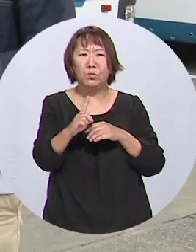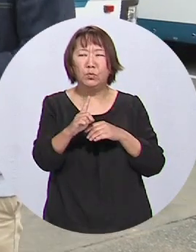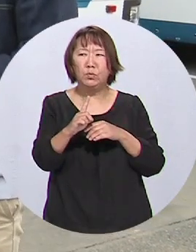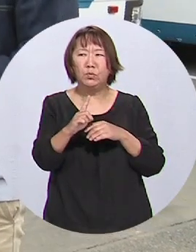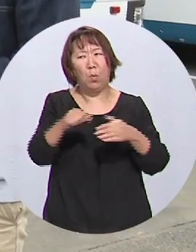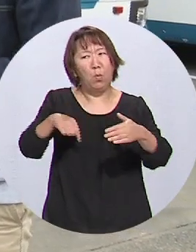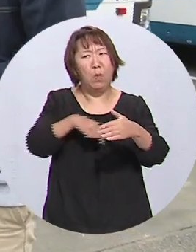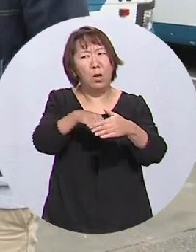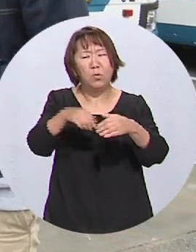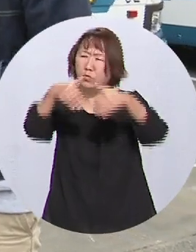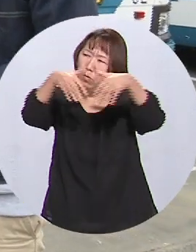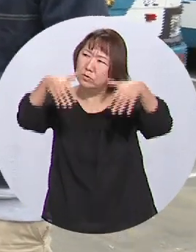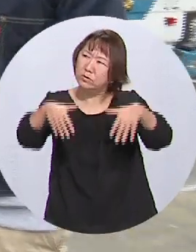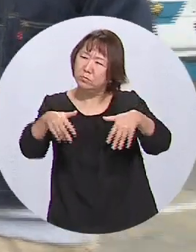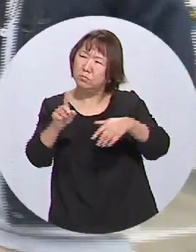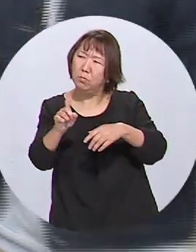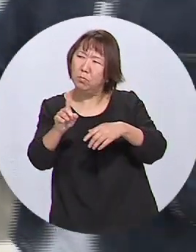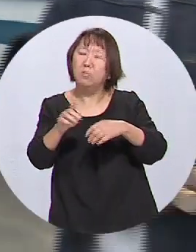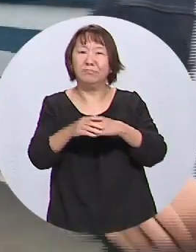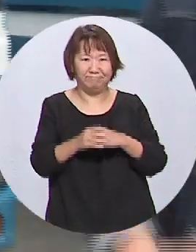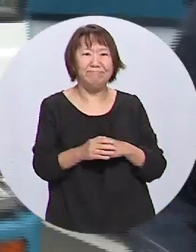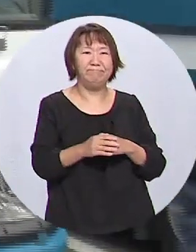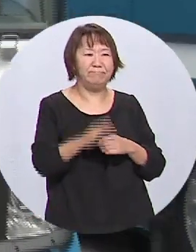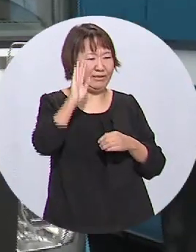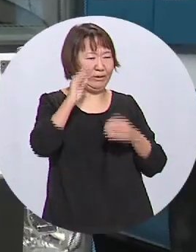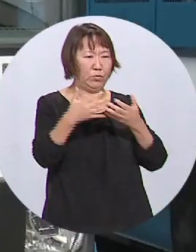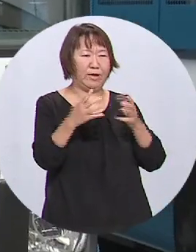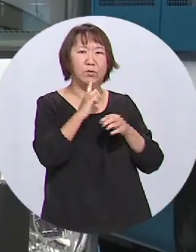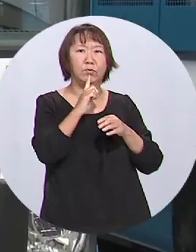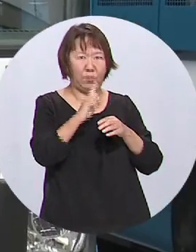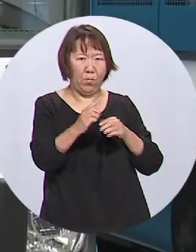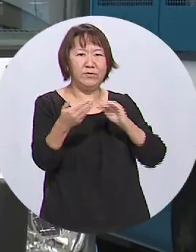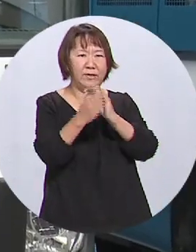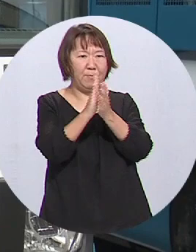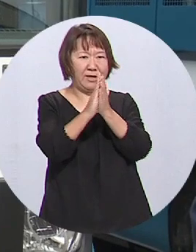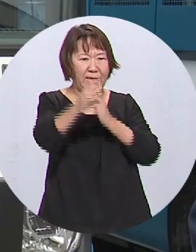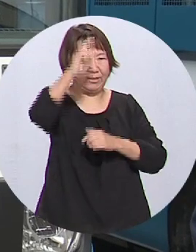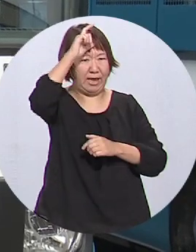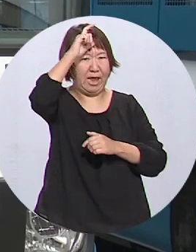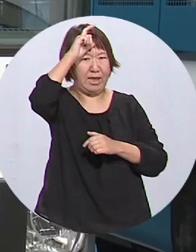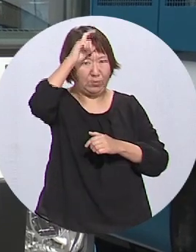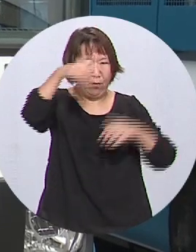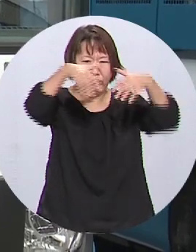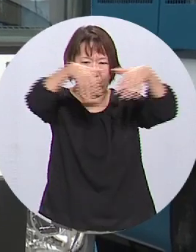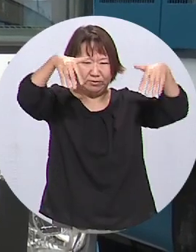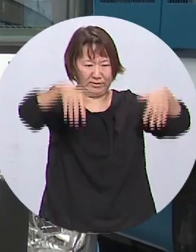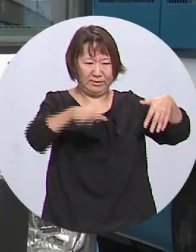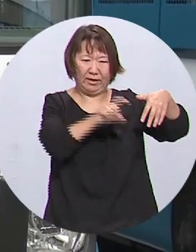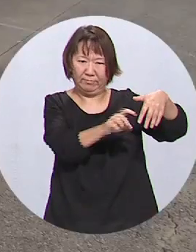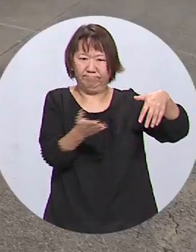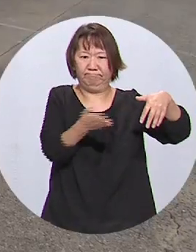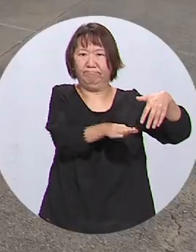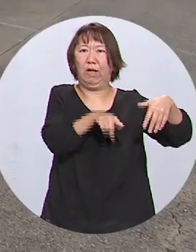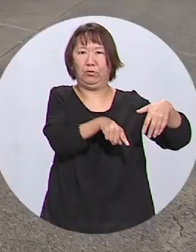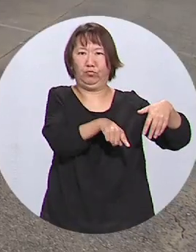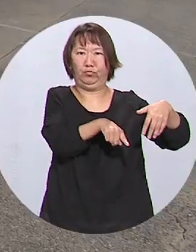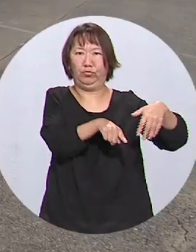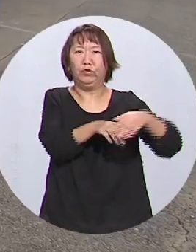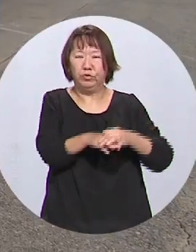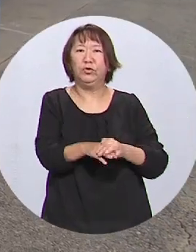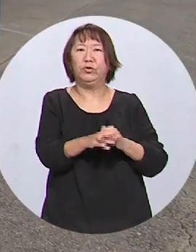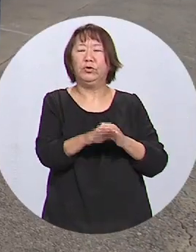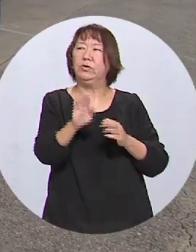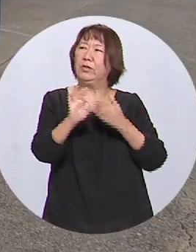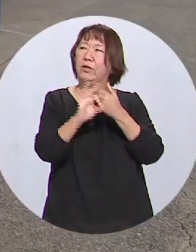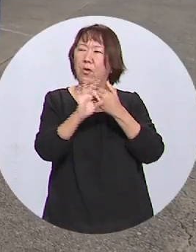とどういう組織なんですかね。 はい、機動隊っていうのは、はい、埼玉県警の警備部に所属する組織となります。はい、デモ警備